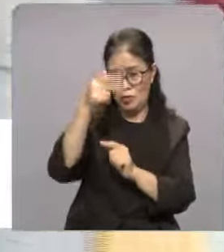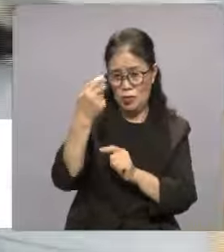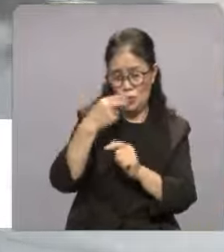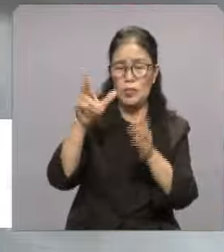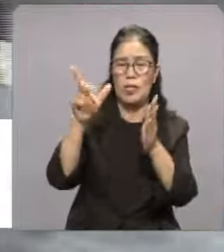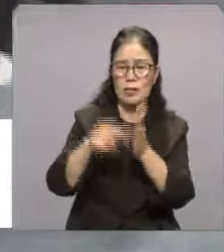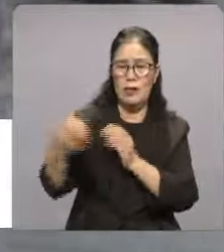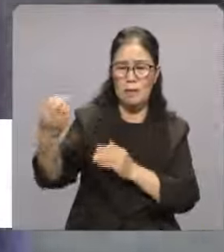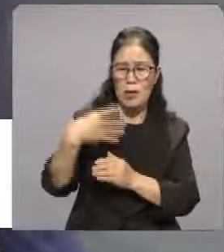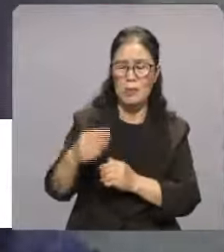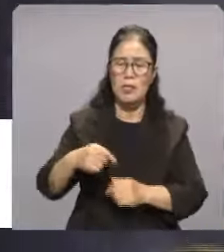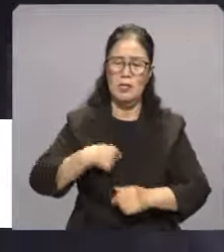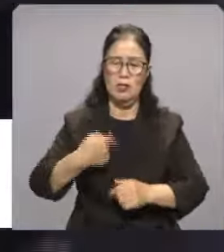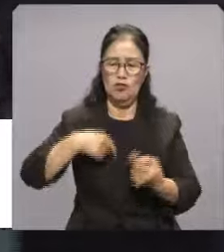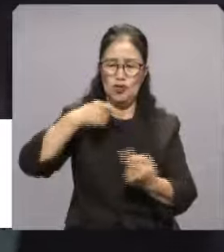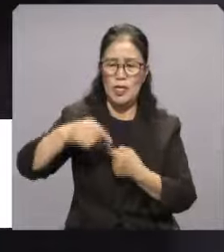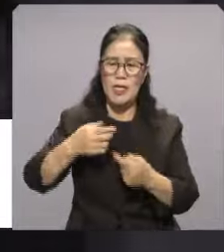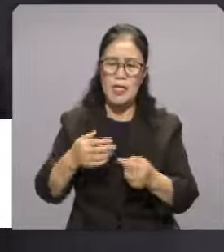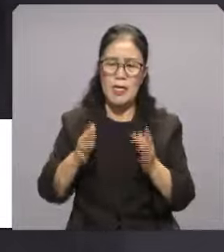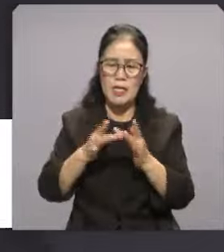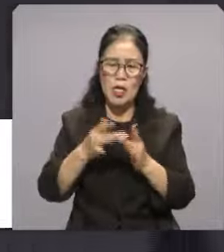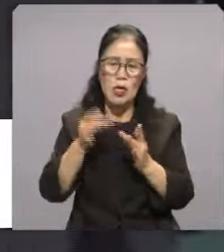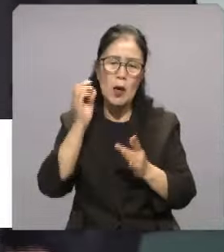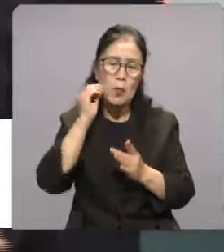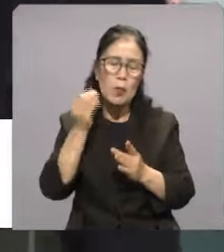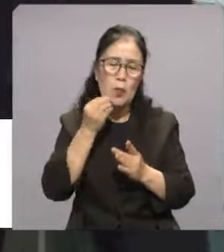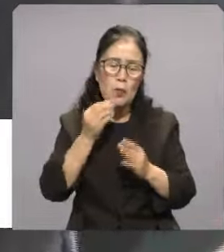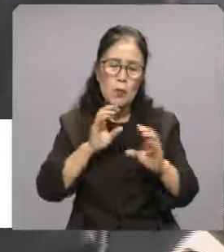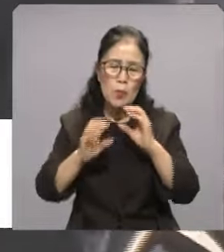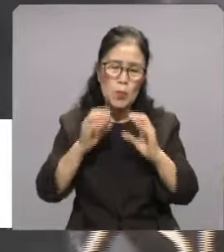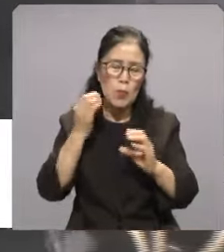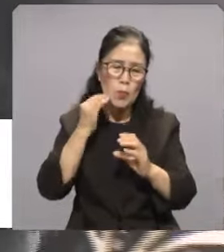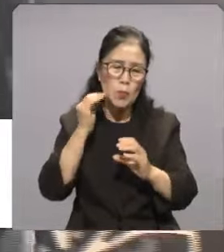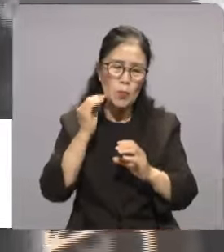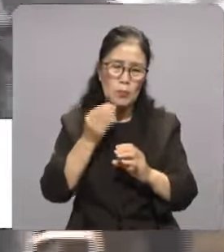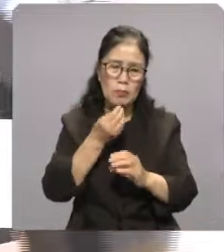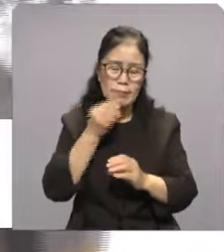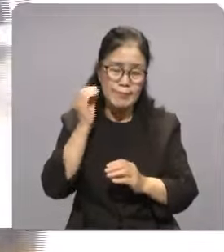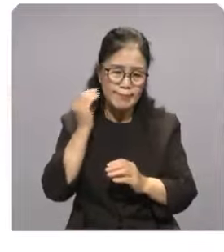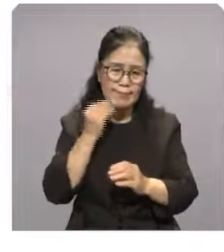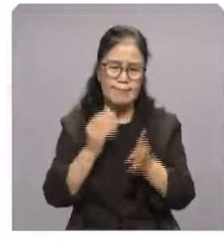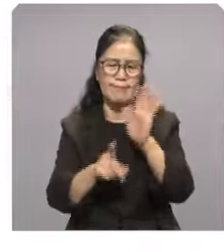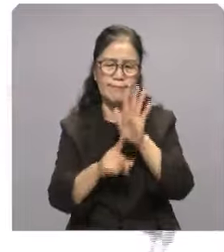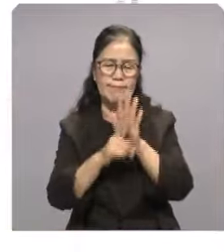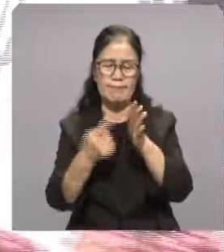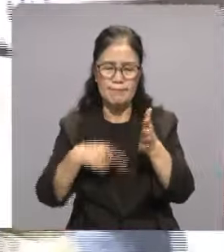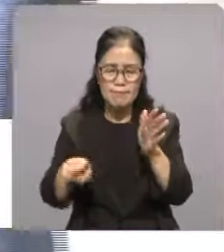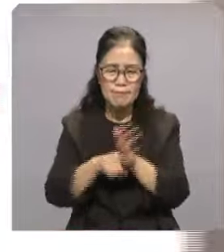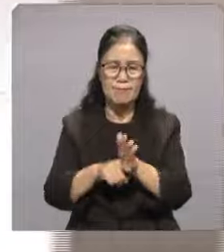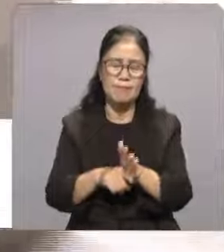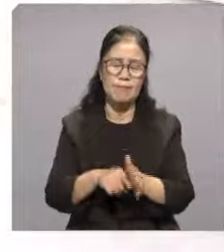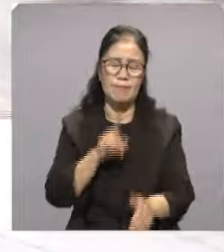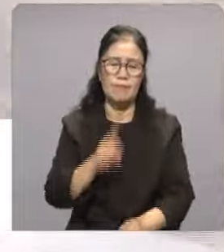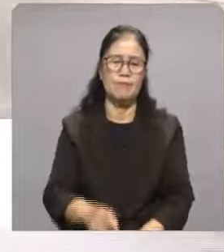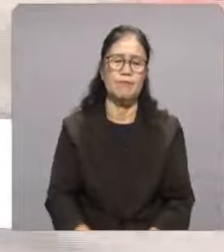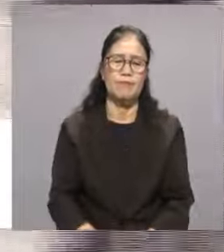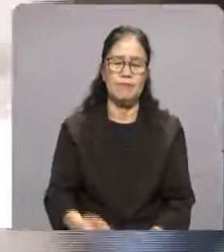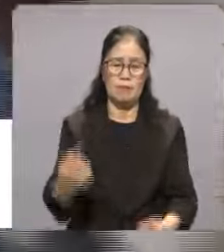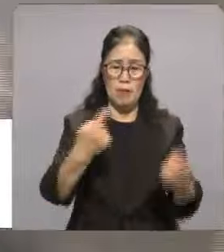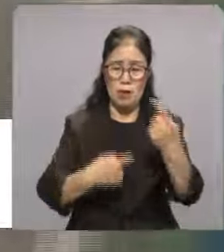조사에서 자신들이 운영하는 인터넷 익명 커뮤니티 사이트를 홍보하려고 범행했다고 진술했습니다.